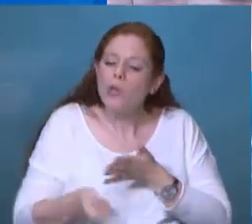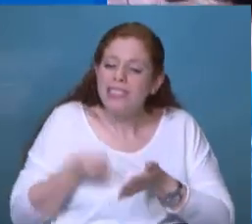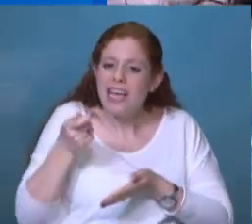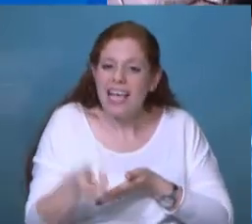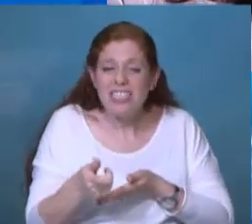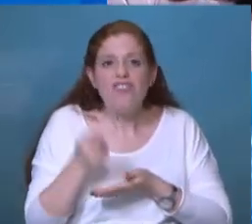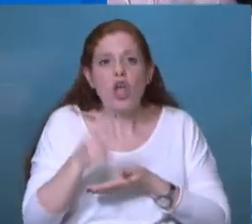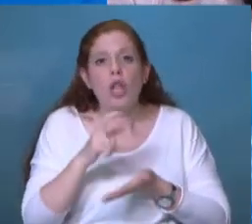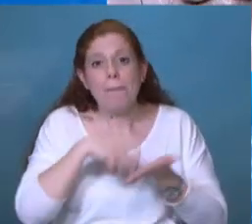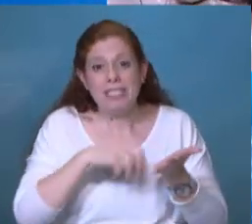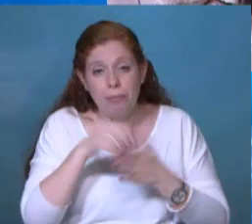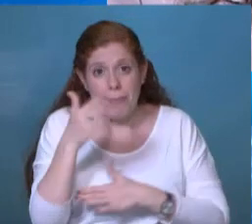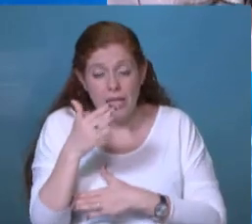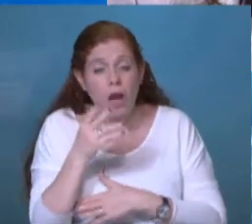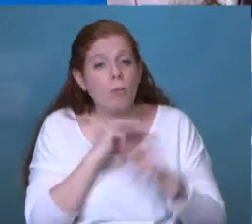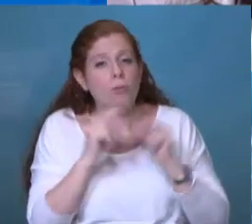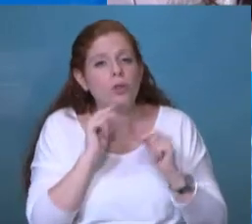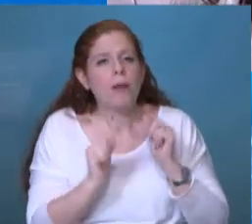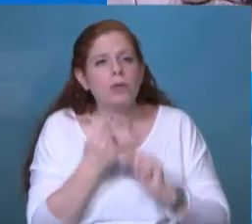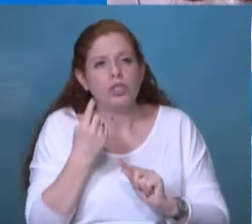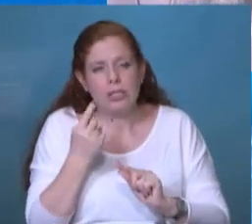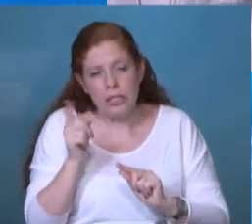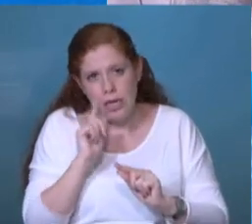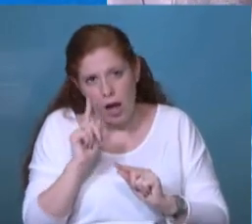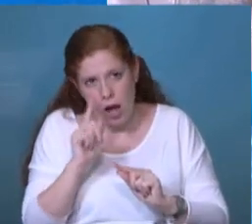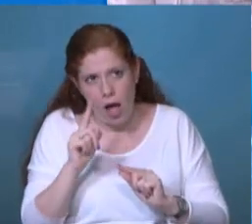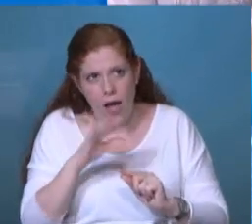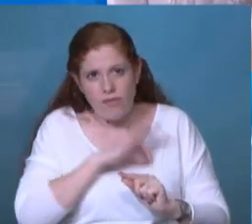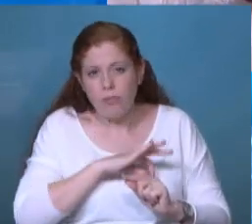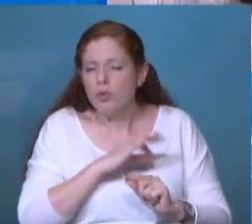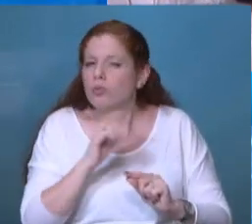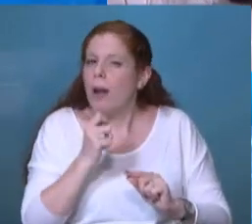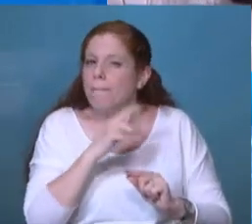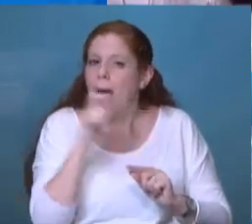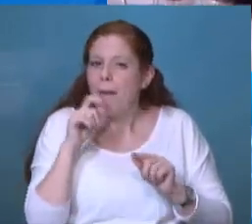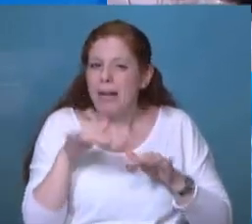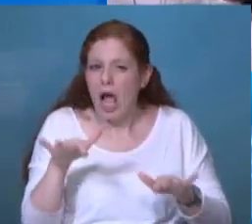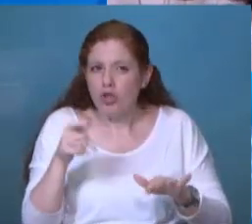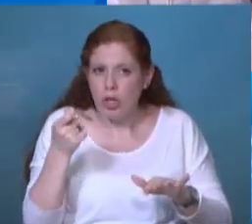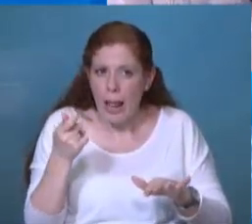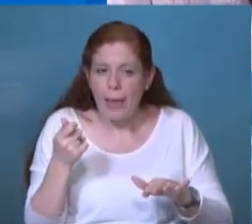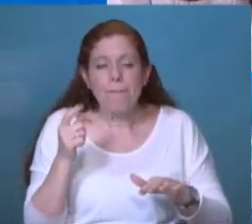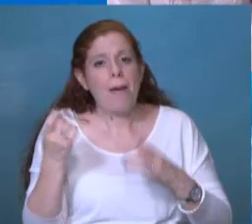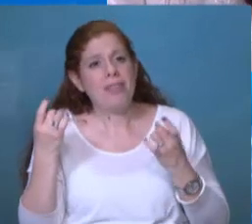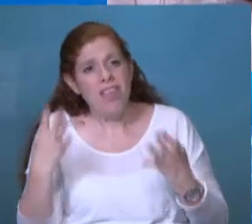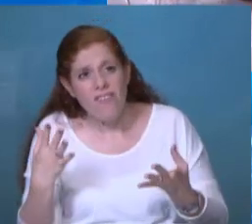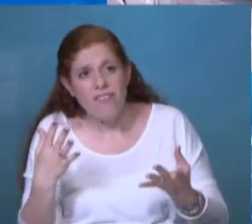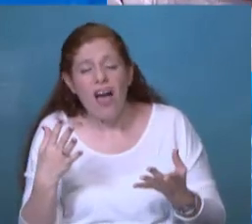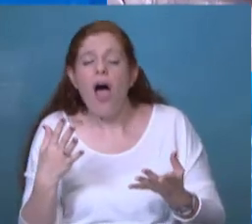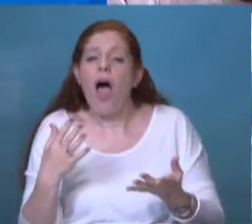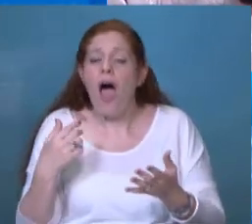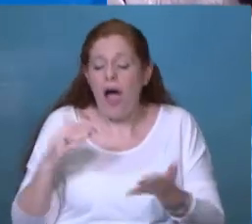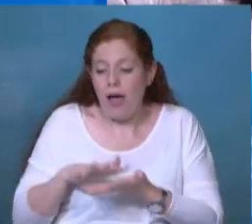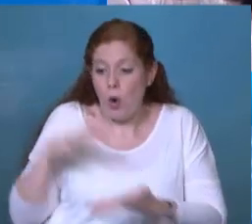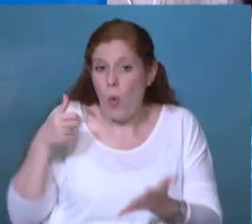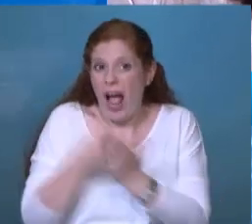מיסים. אנחנו מדברות על מה שנקרא רווחים כלואים, סכום של כ-100 מיליארד שקלים שתאגידי ענק בהן טבע אגרו עד